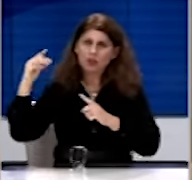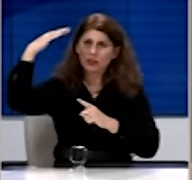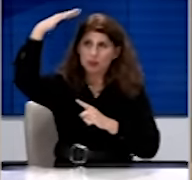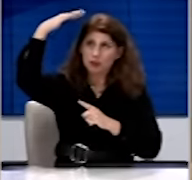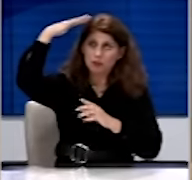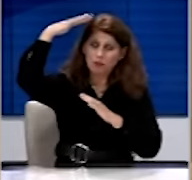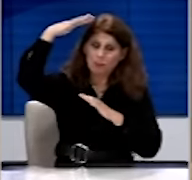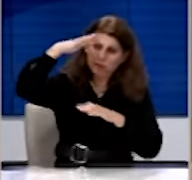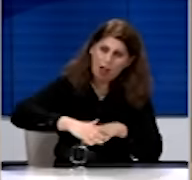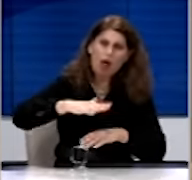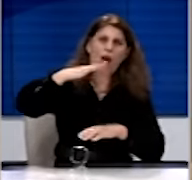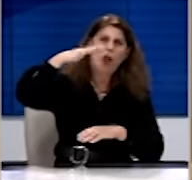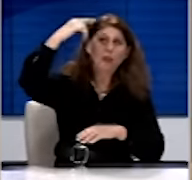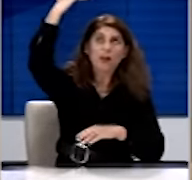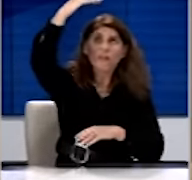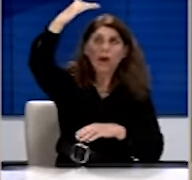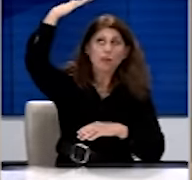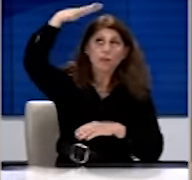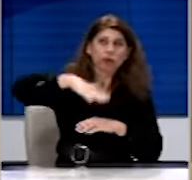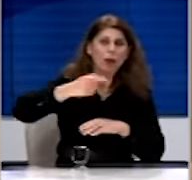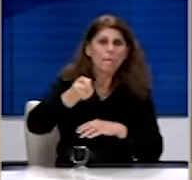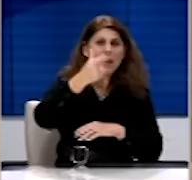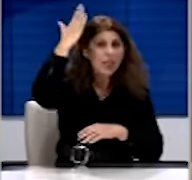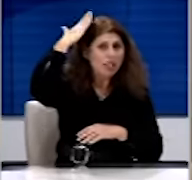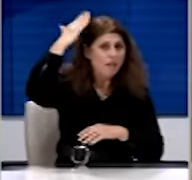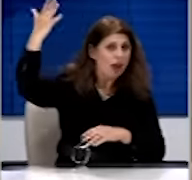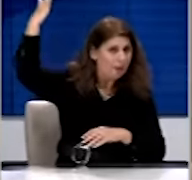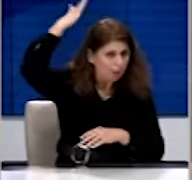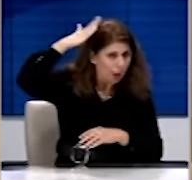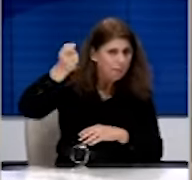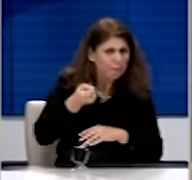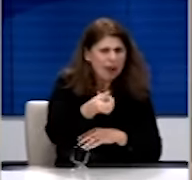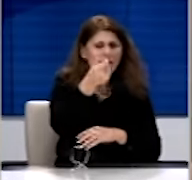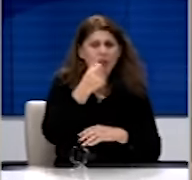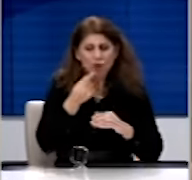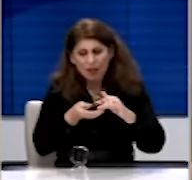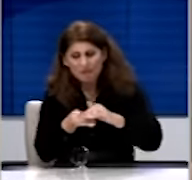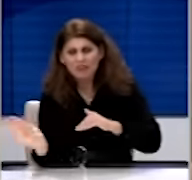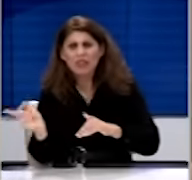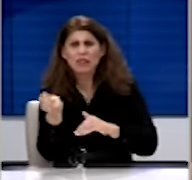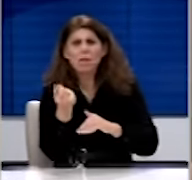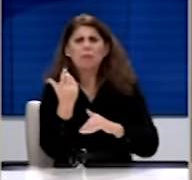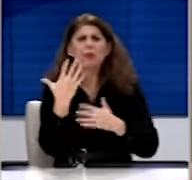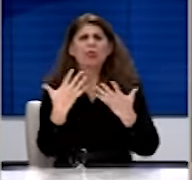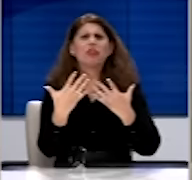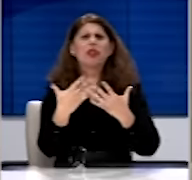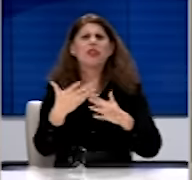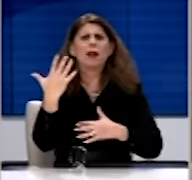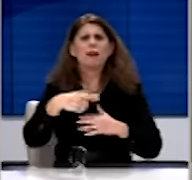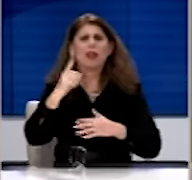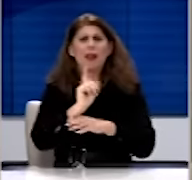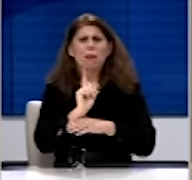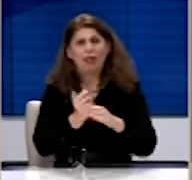πάνω έδρανα και παραλίγο να έπεφτε στα κεφάλια των μαθητών που είχαν φύγει μόλις πριν 10-15